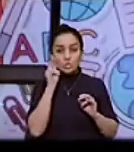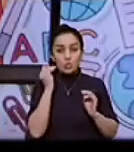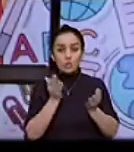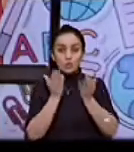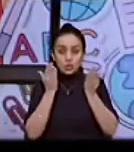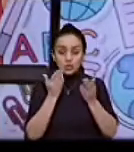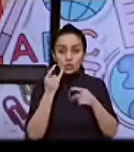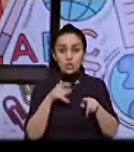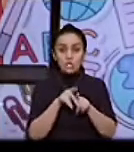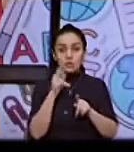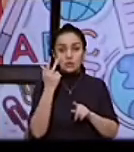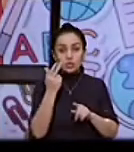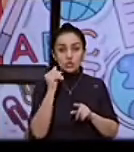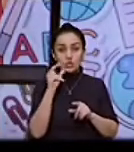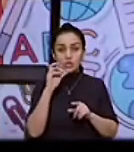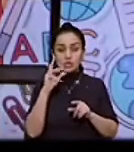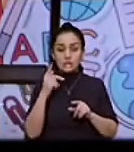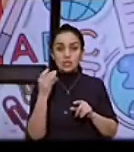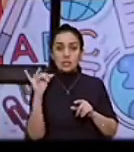прочитал